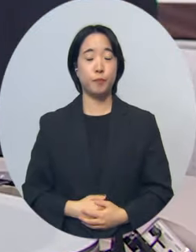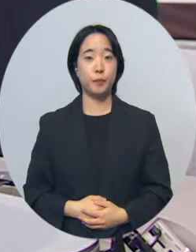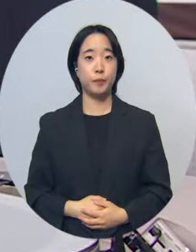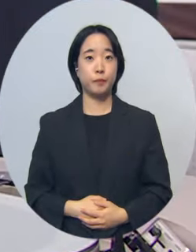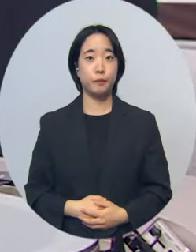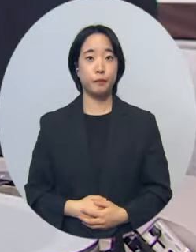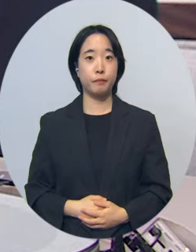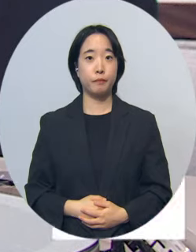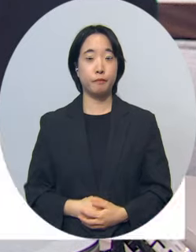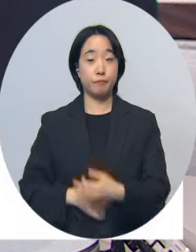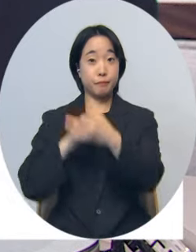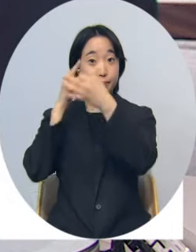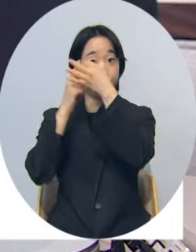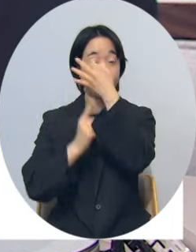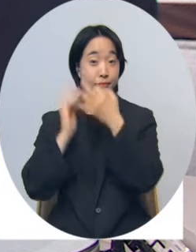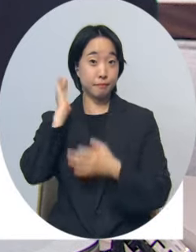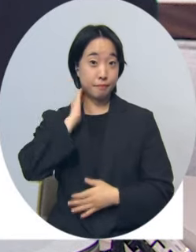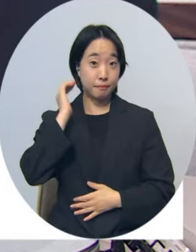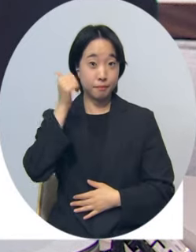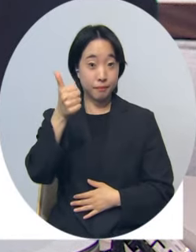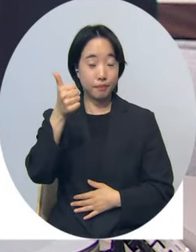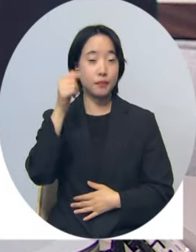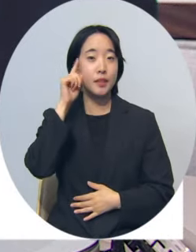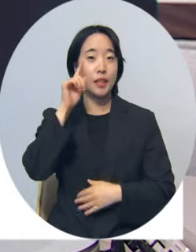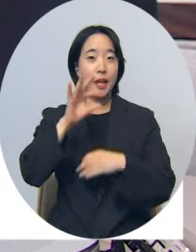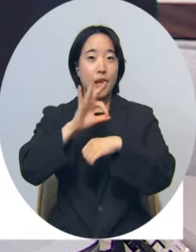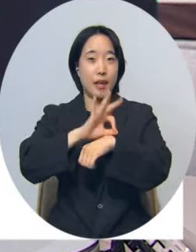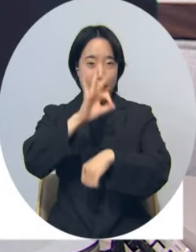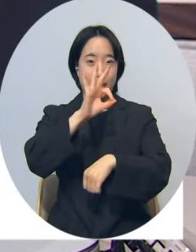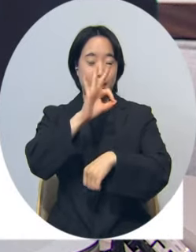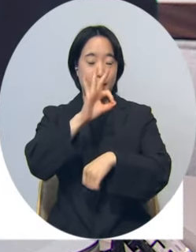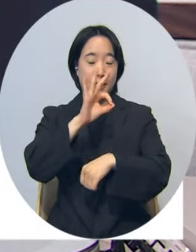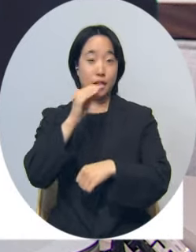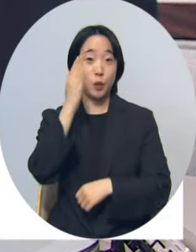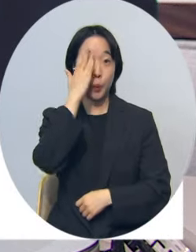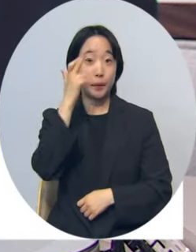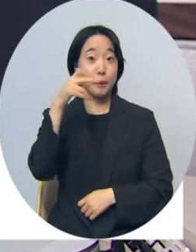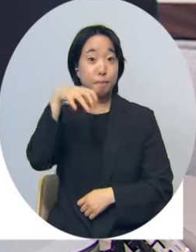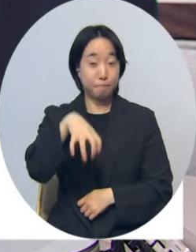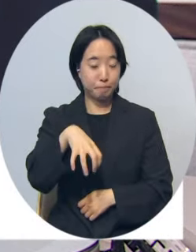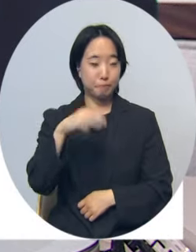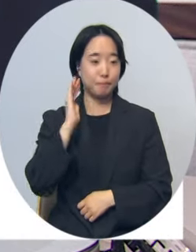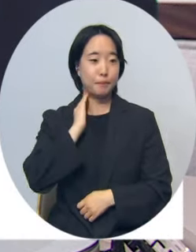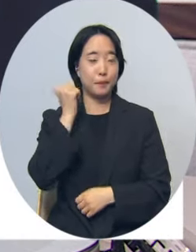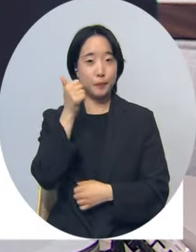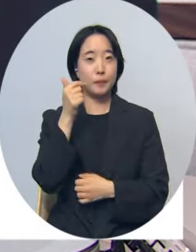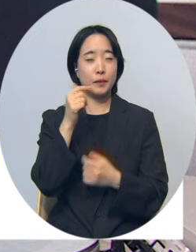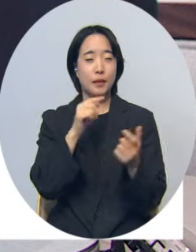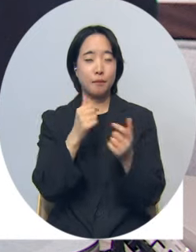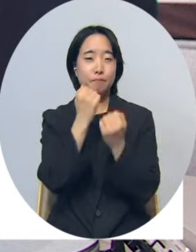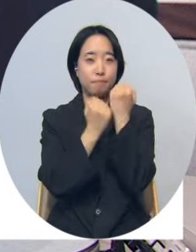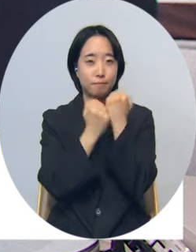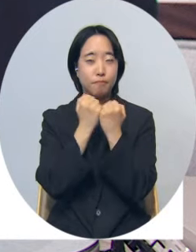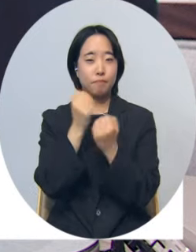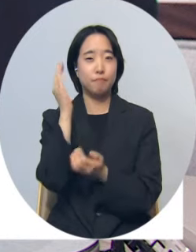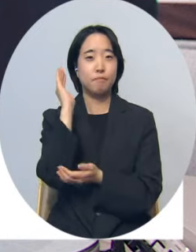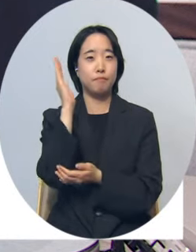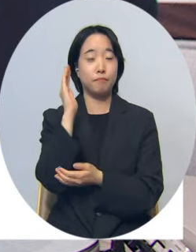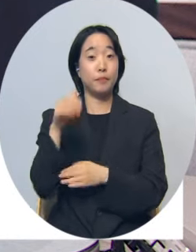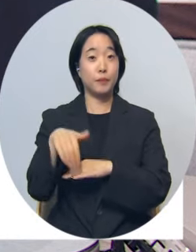첫 소식입니다. 윤석열 대통령이 내일 오전 10시에 용산 대통령실에서 국정 브리핑과 기자회견을 잇따라